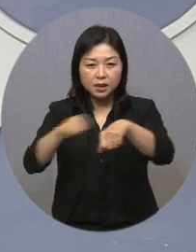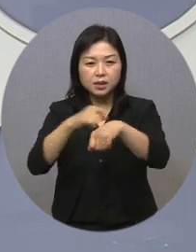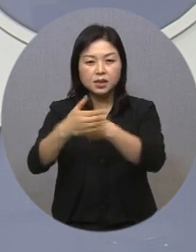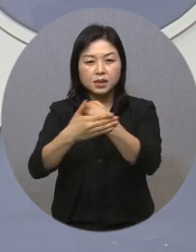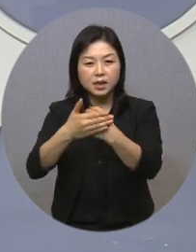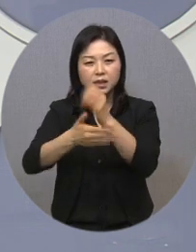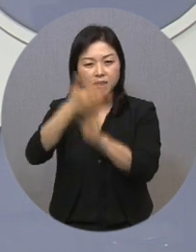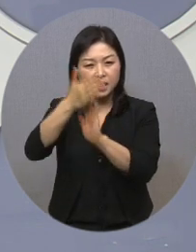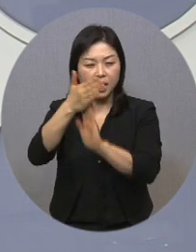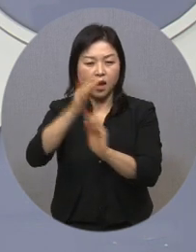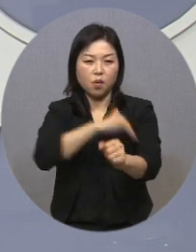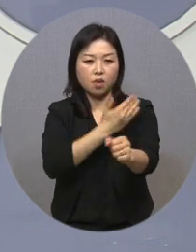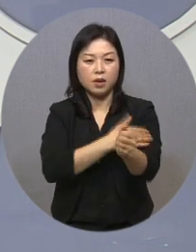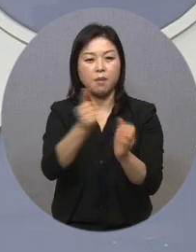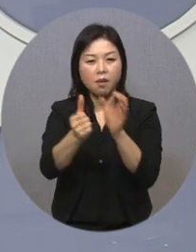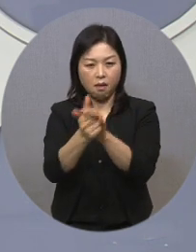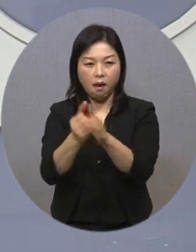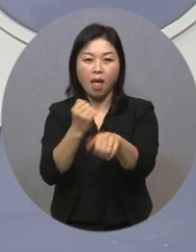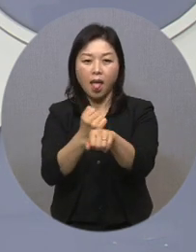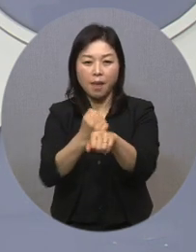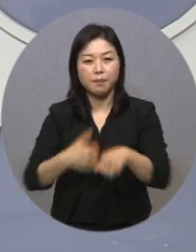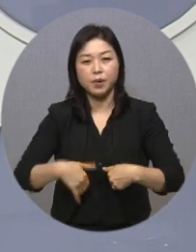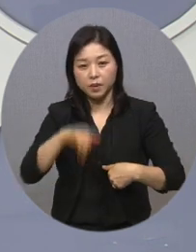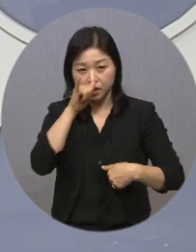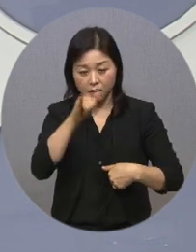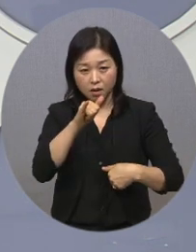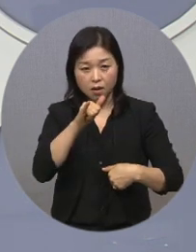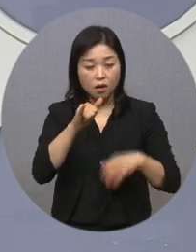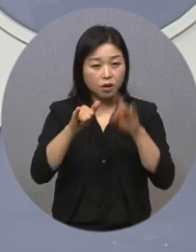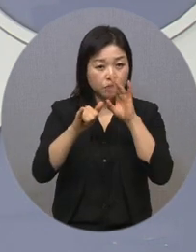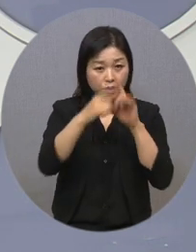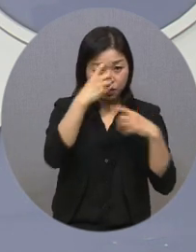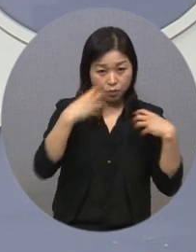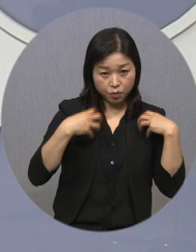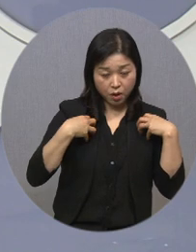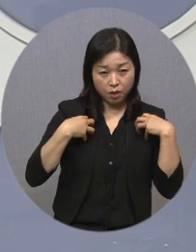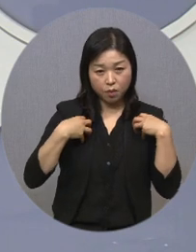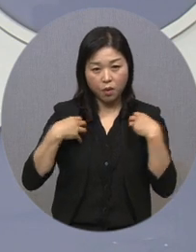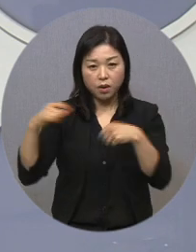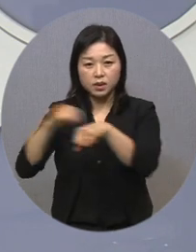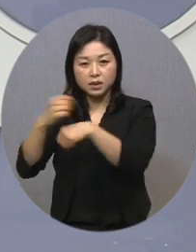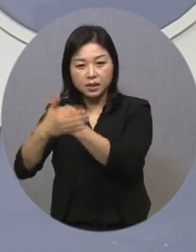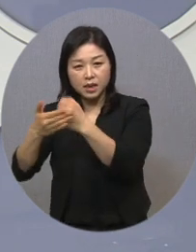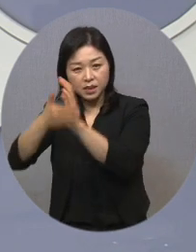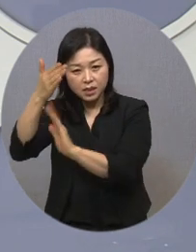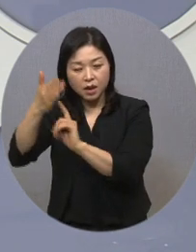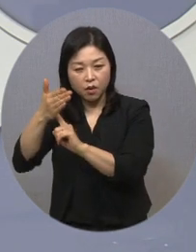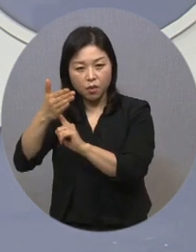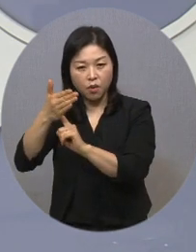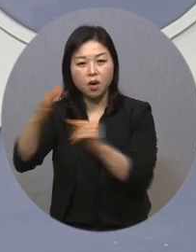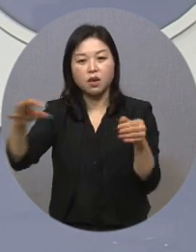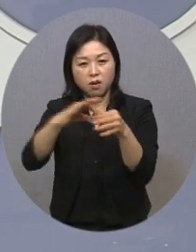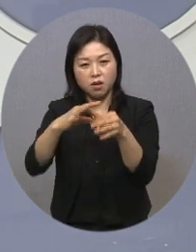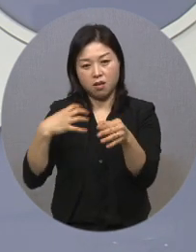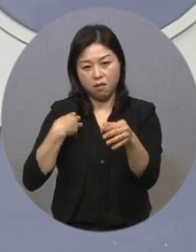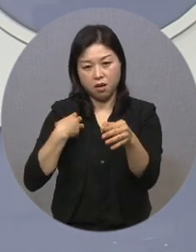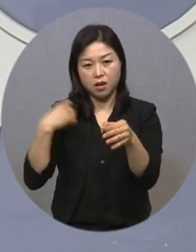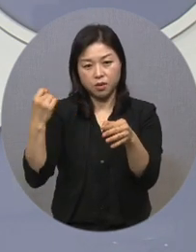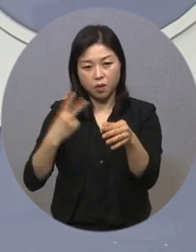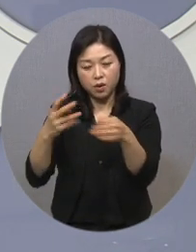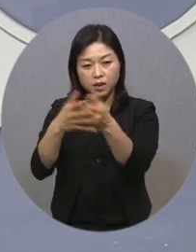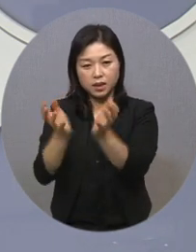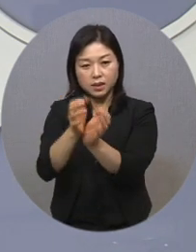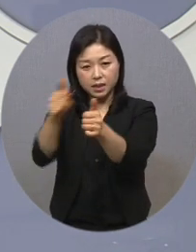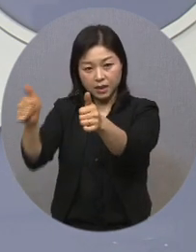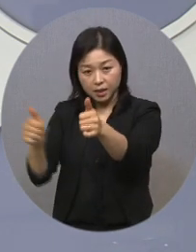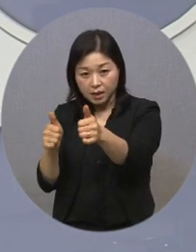이 업무를 중앙부처와 특례시와의 가교 역할을 하고, 또한 그 단체장의